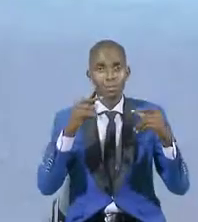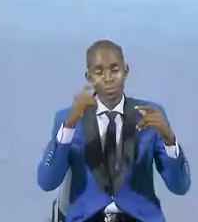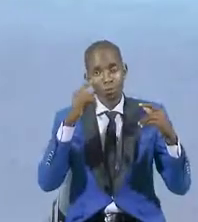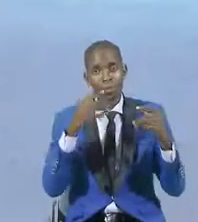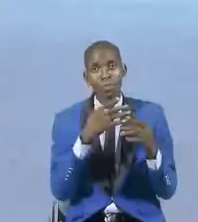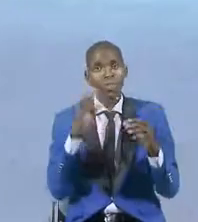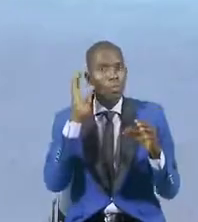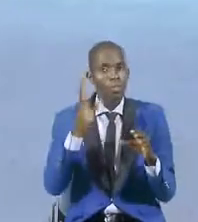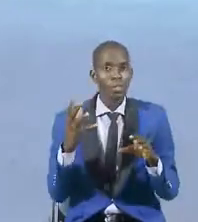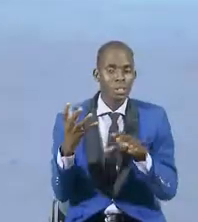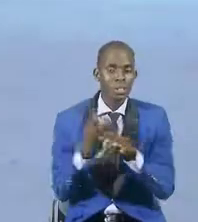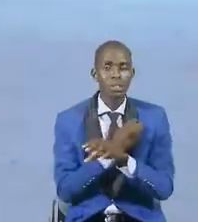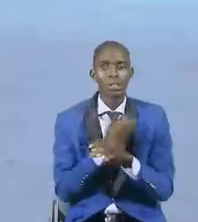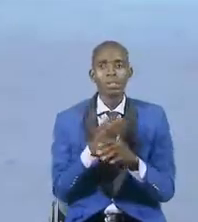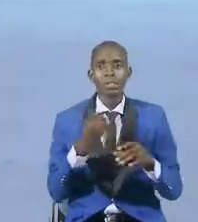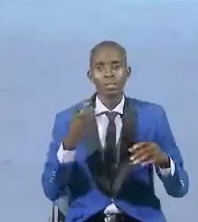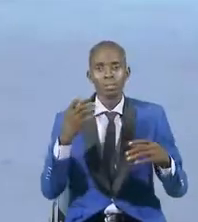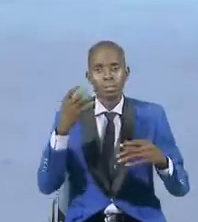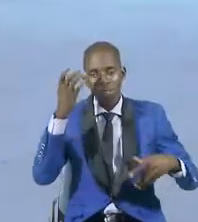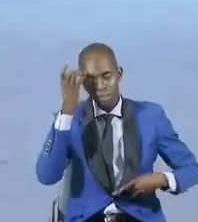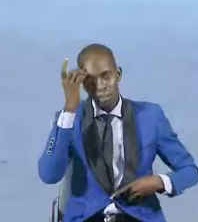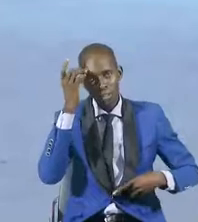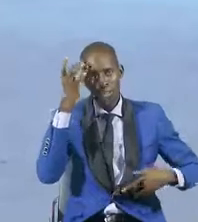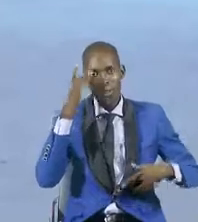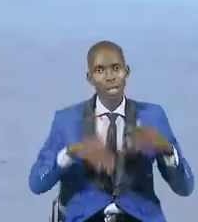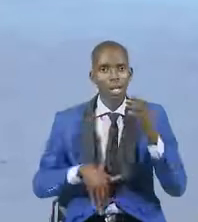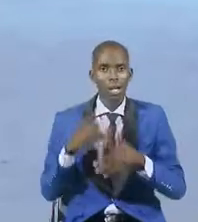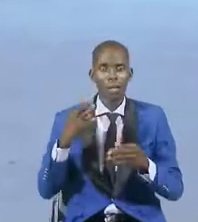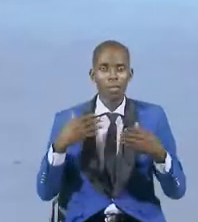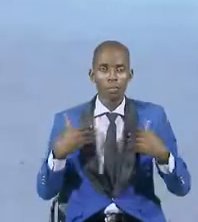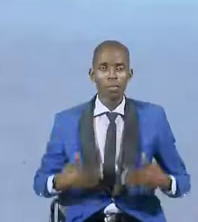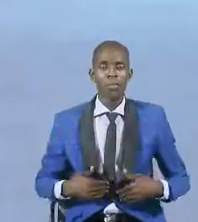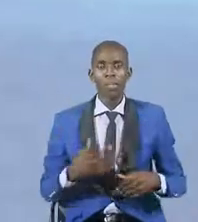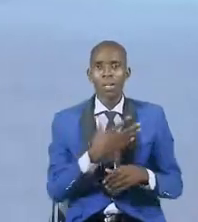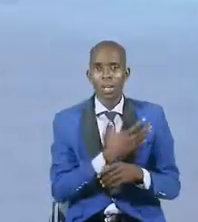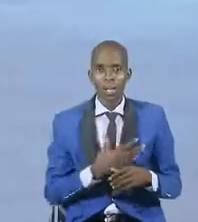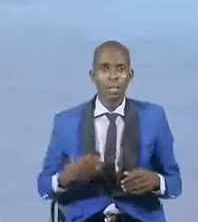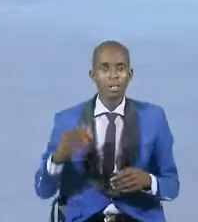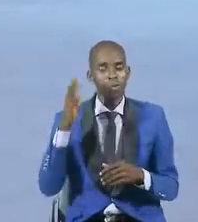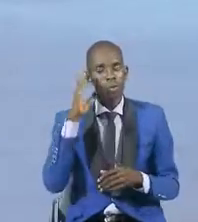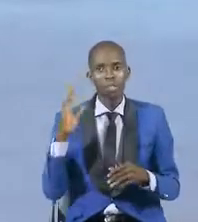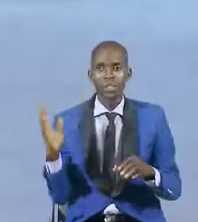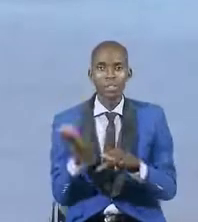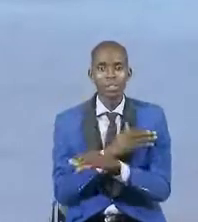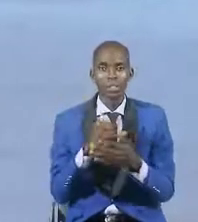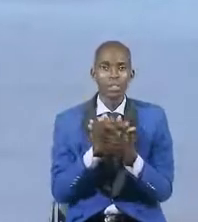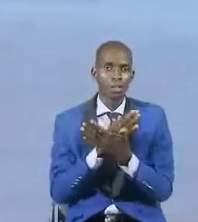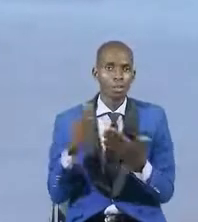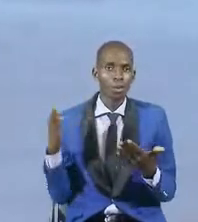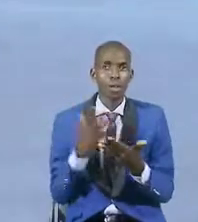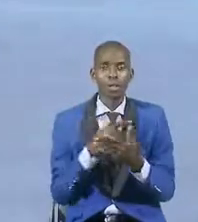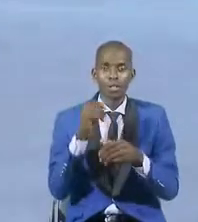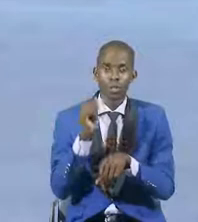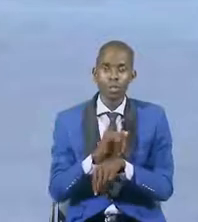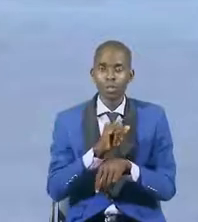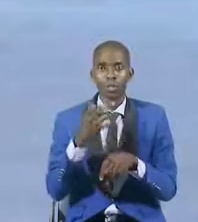sous les dons dynamiques. Et font le don la fait déplacer les infirmités et les maladies du